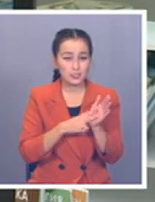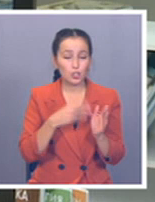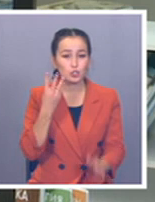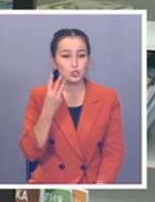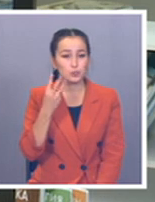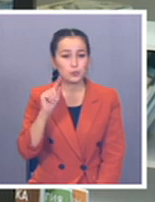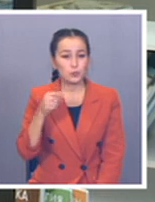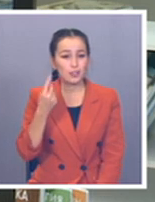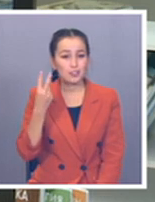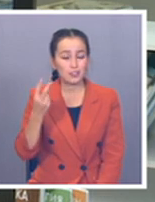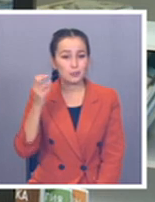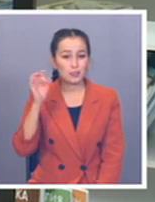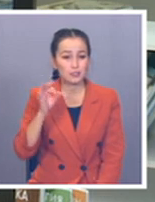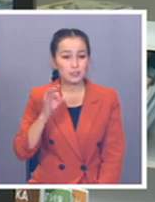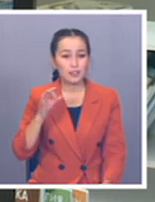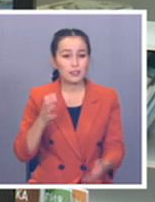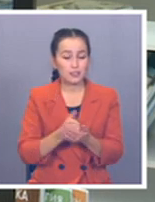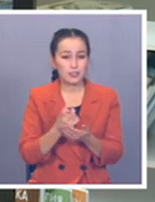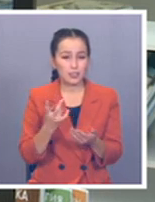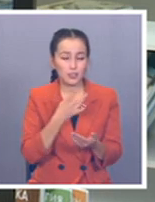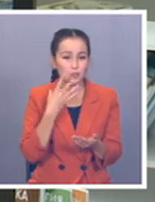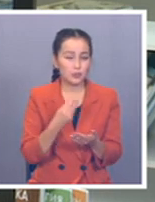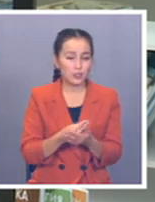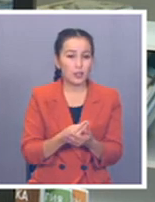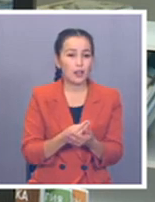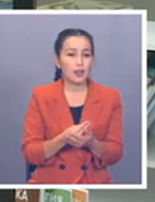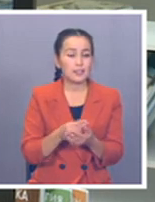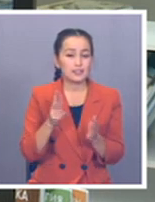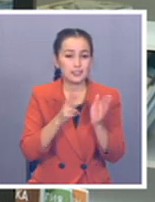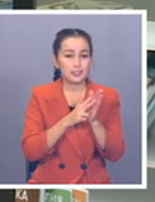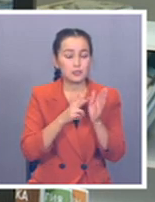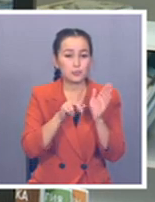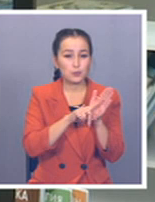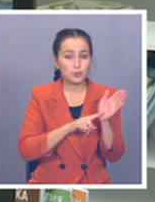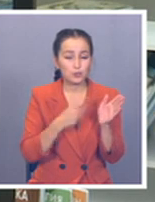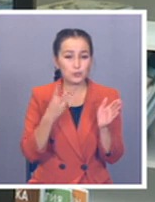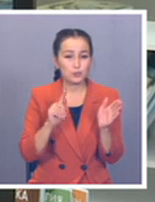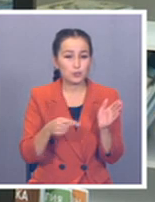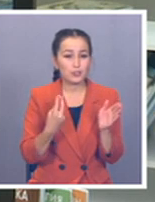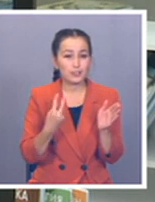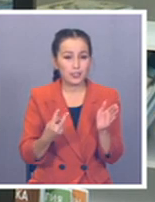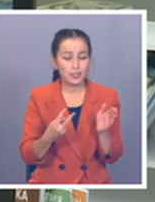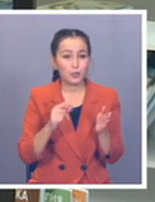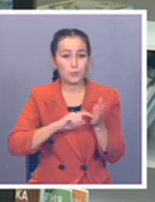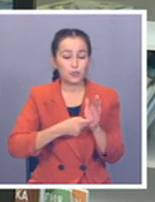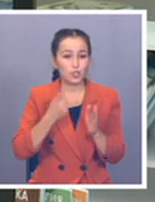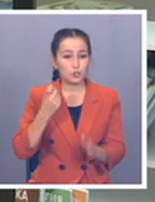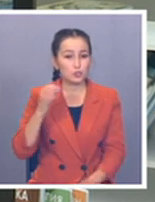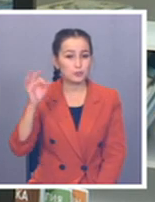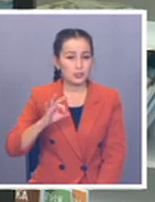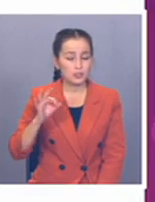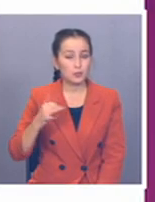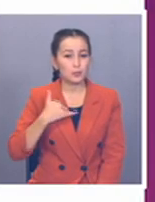3,2 проценттік қатынасын табуымыз керек. Бұл жерде де біз 8-ді 3,2-ге бөліп 100%-ке көбейтеміз.